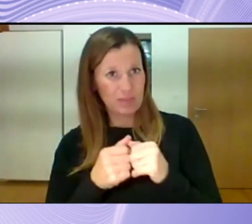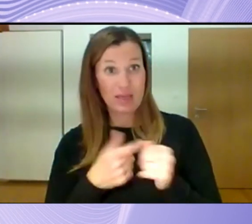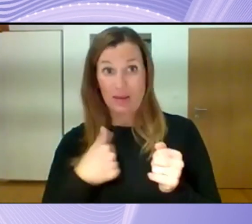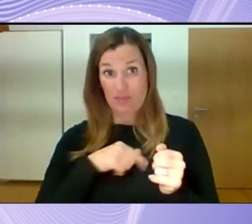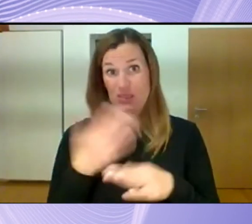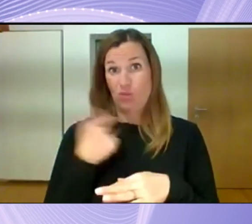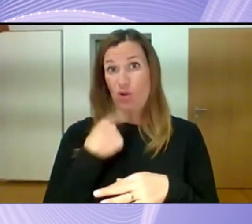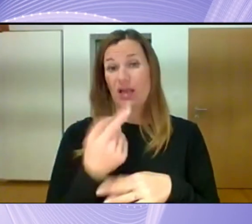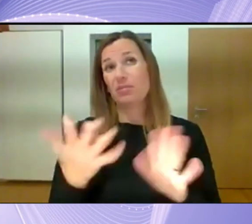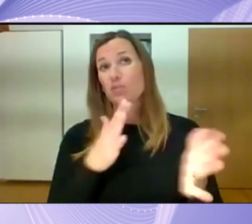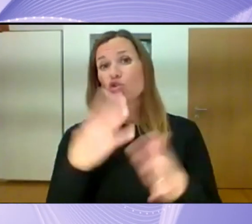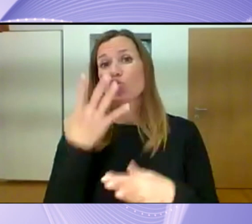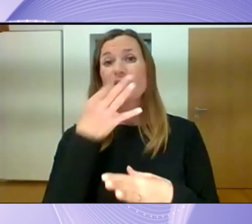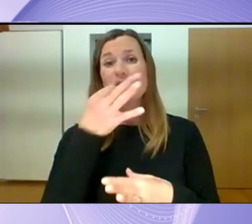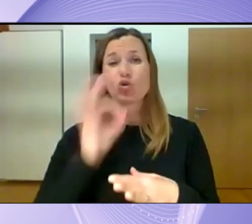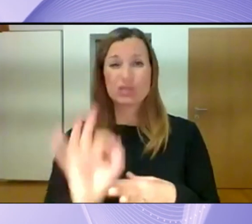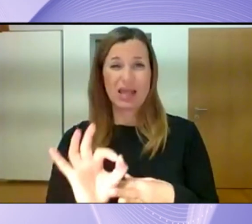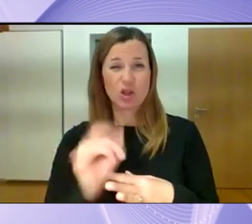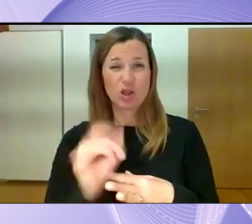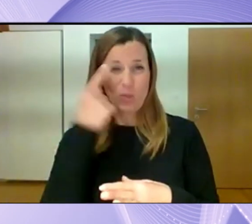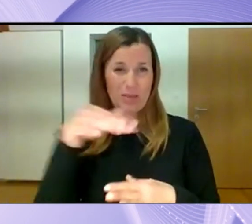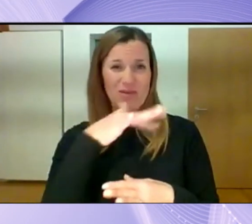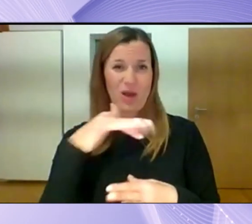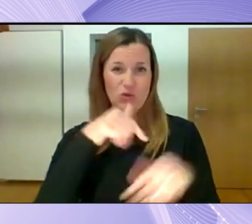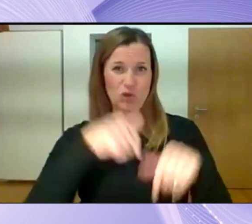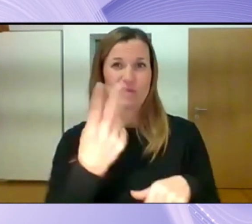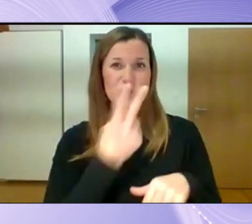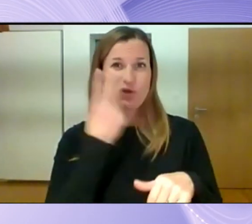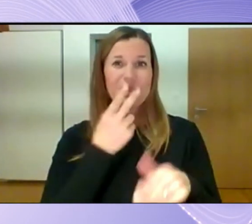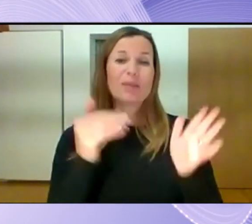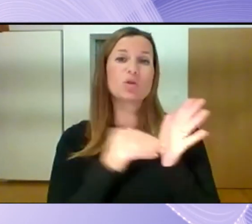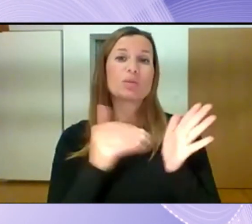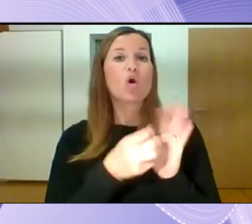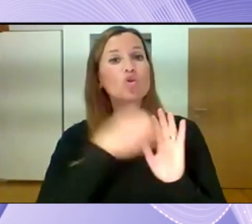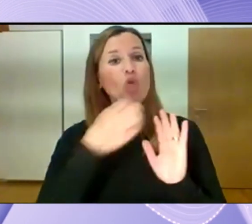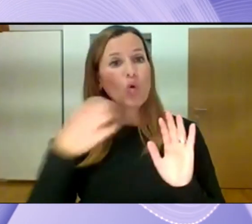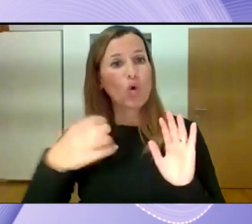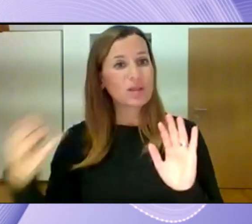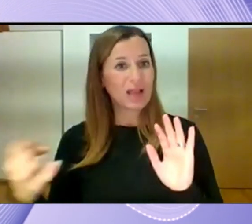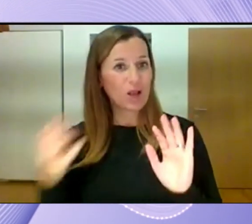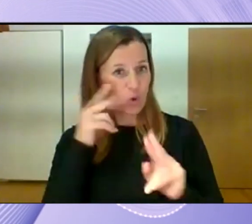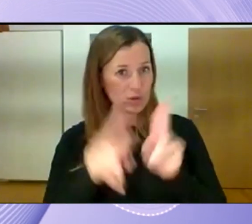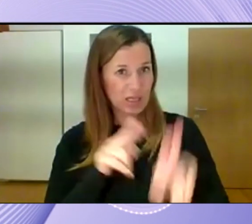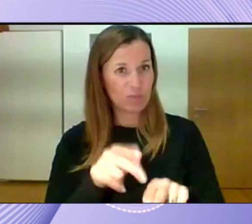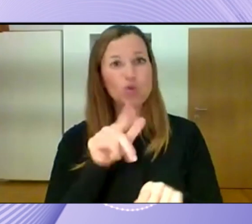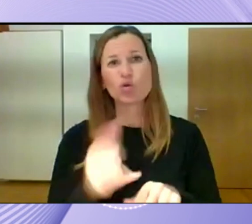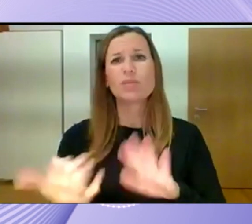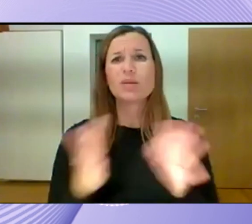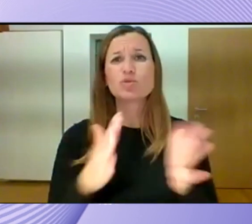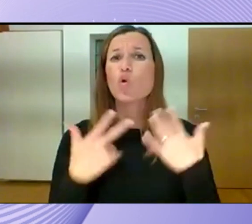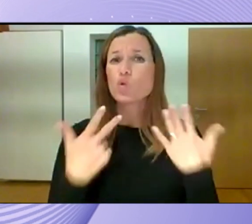4% prebivalcev Slovenije trenutno potrebuje dolgotrajno oskrbo. To je nekje 80.000 ljudi. Od